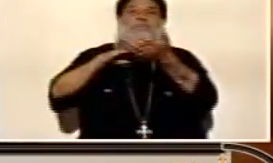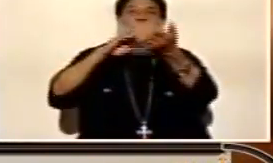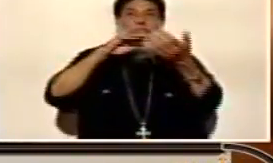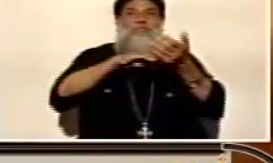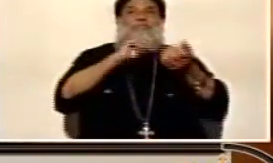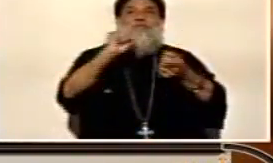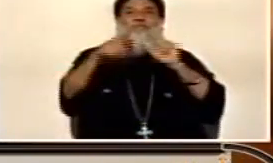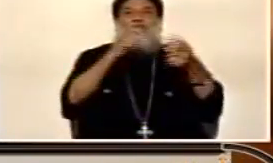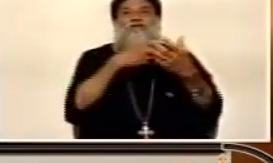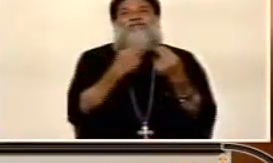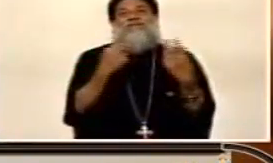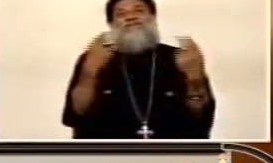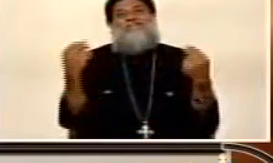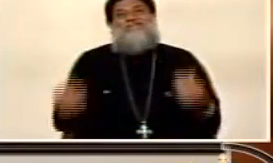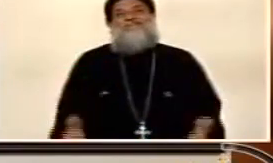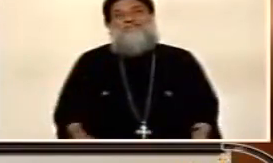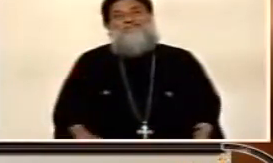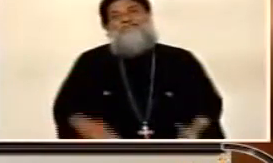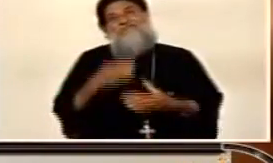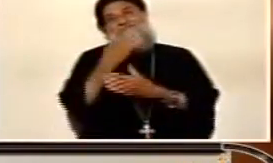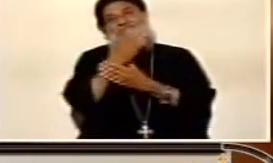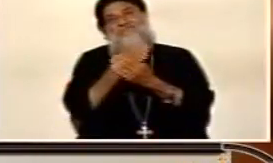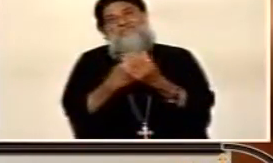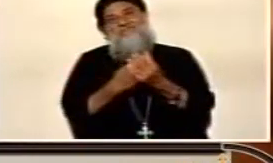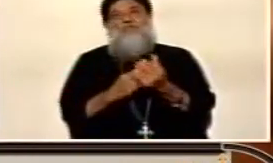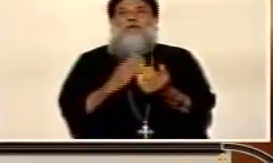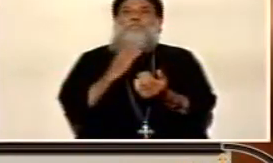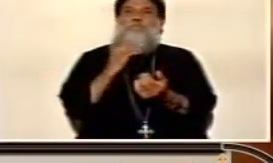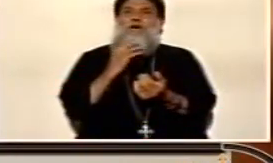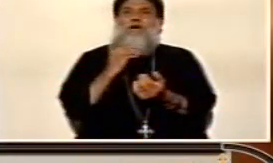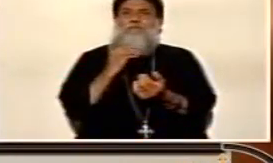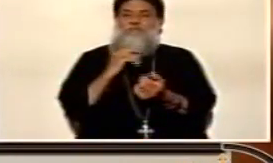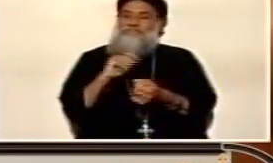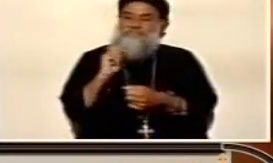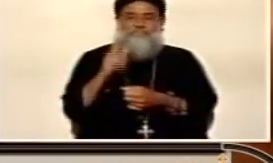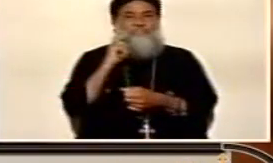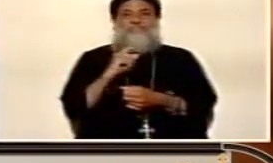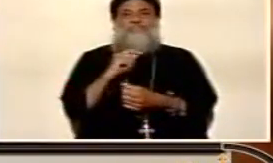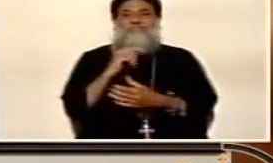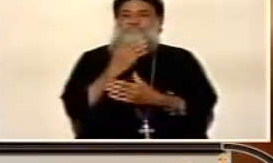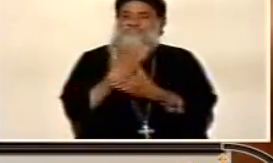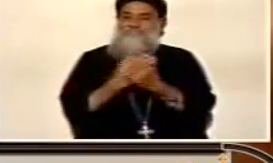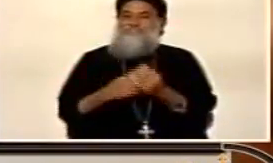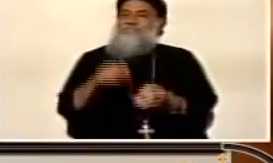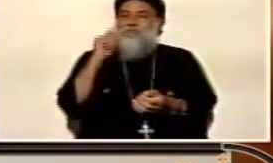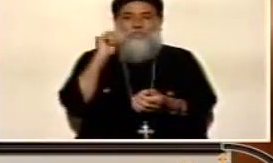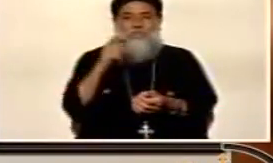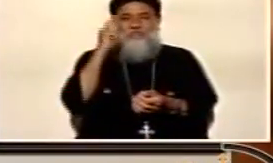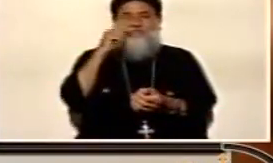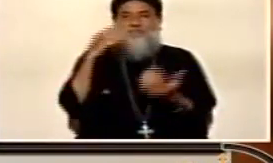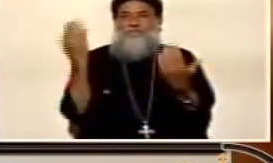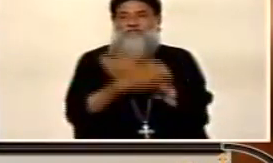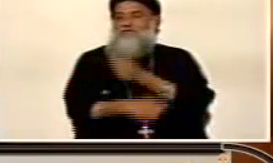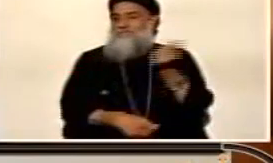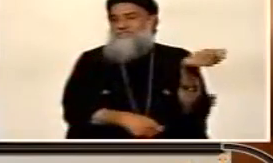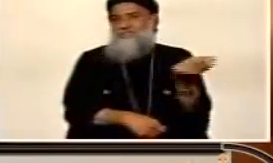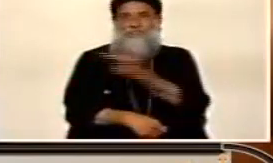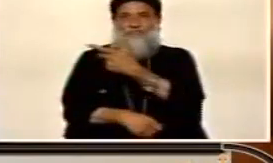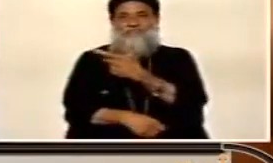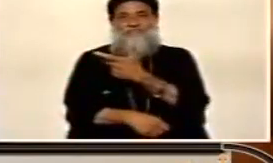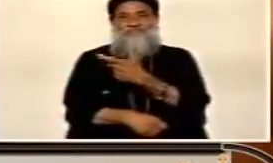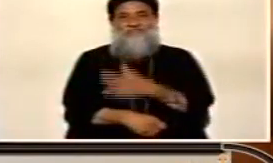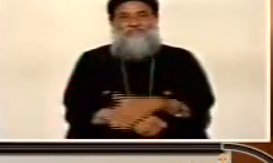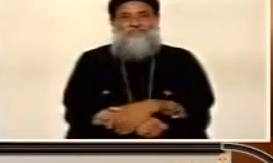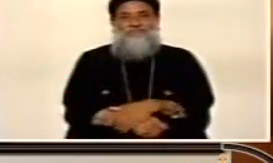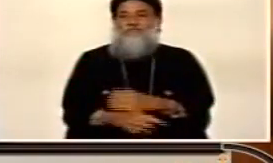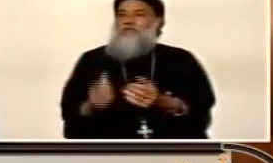ربنا. يعني الابن دايما ياخد من أبوه ويعطي لغيره، مش ياخد